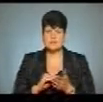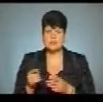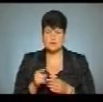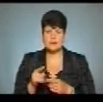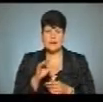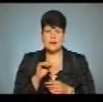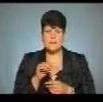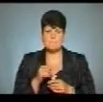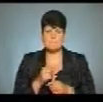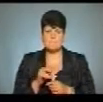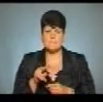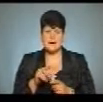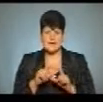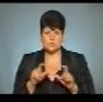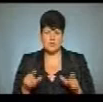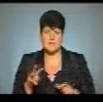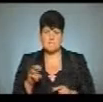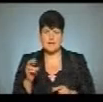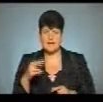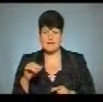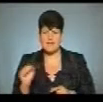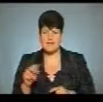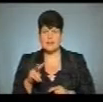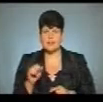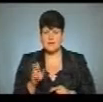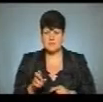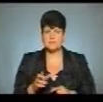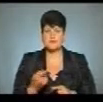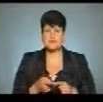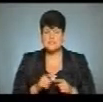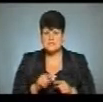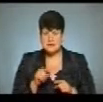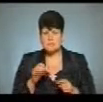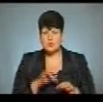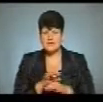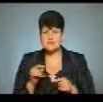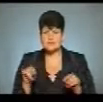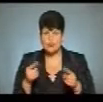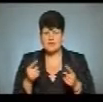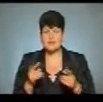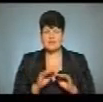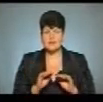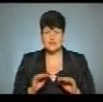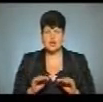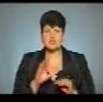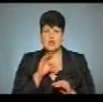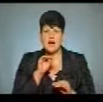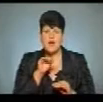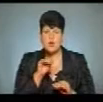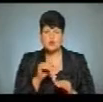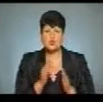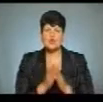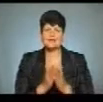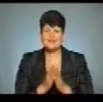«Медіа Лаб». Мета проекту «Байки.UA. Діти для дітей» – це створення дитячих українських аудіокниг. Вони будуть у